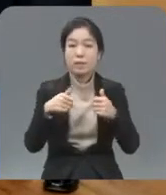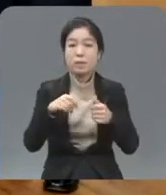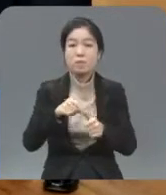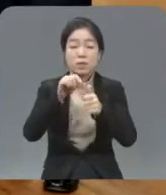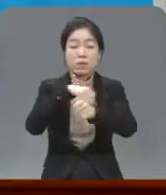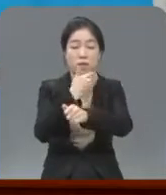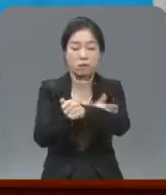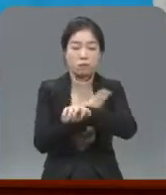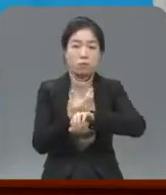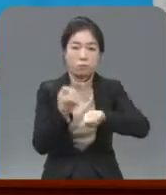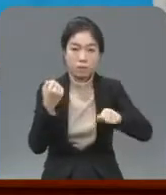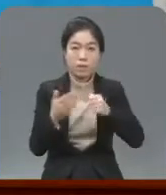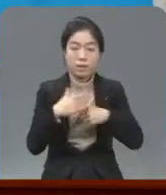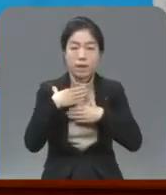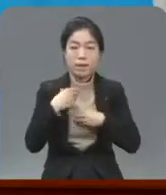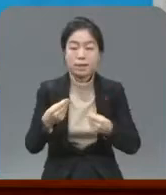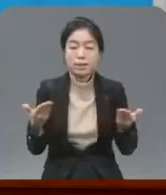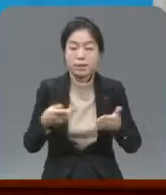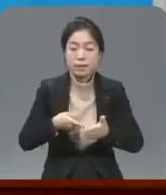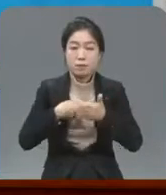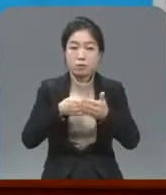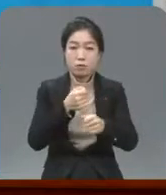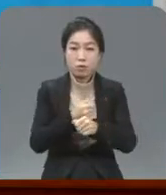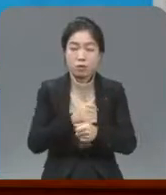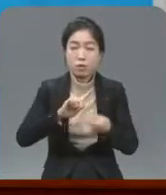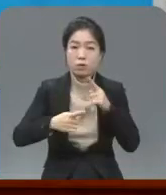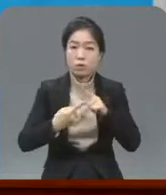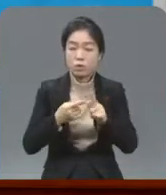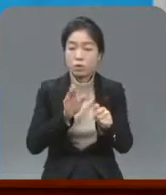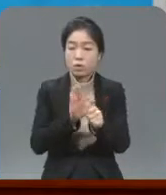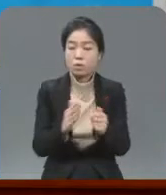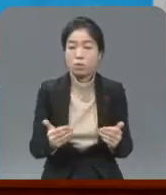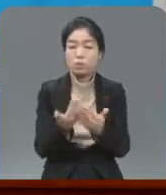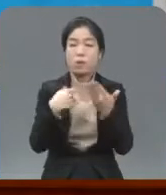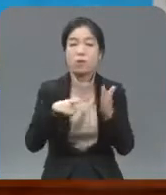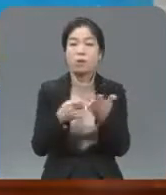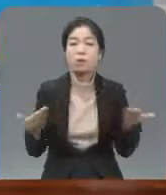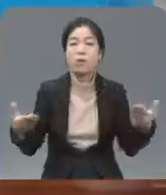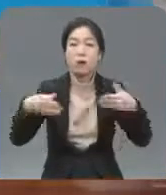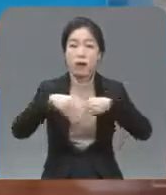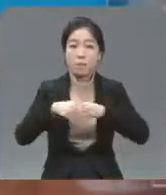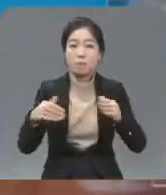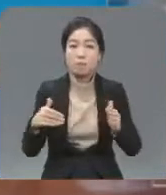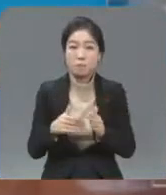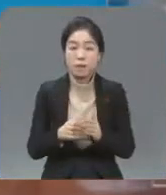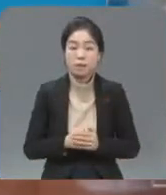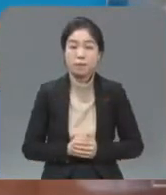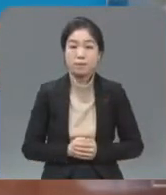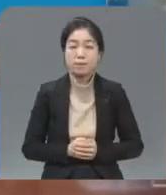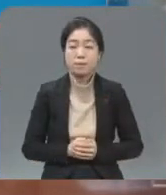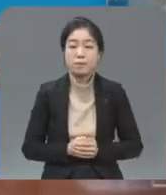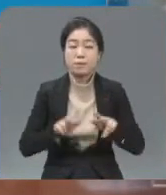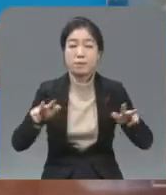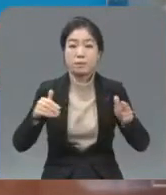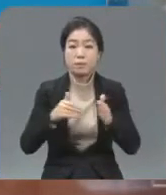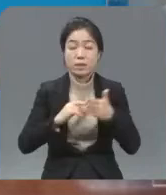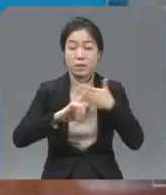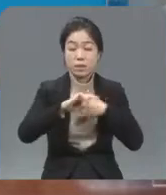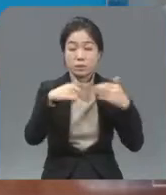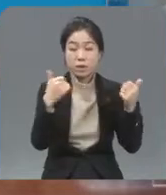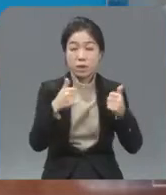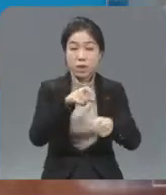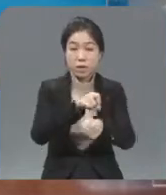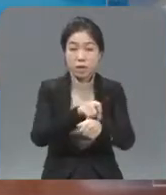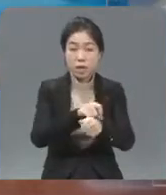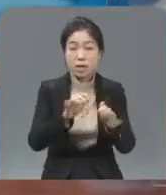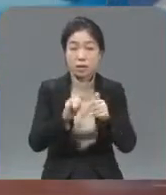인사권 독립에 따른 안정적인 업무 추진과 상호협력 증진을 위한 업무협약을 체결했습니다. 현재까지 지방의회